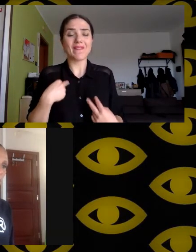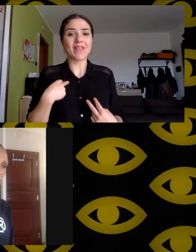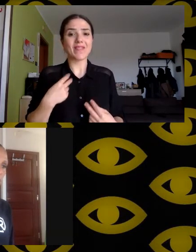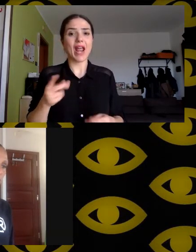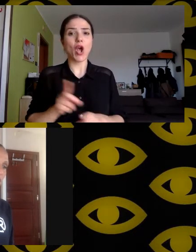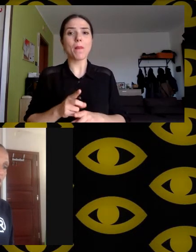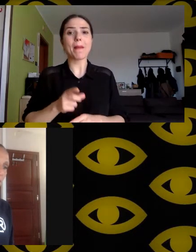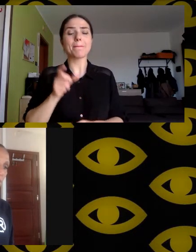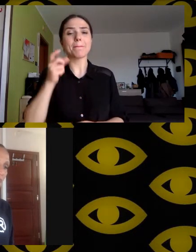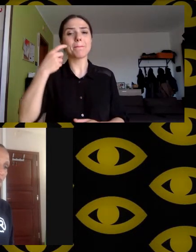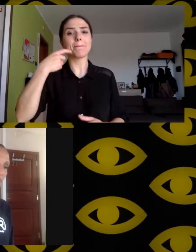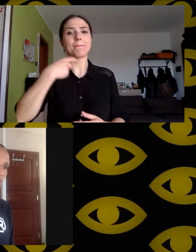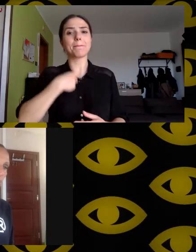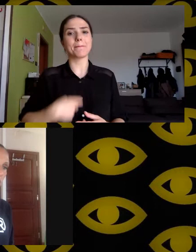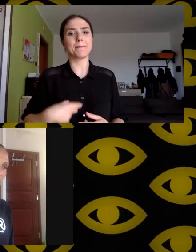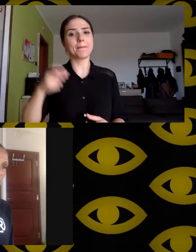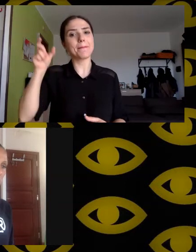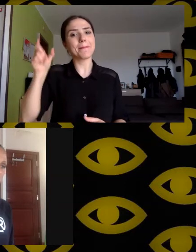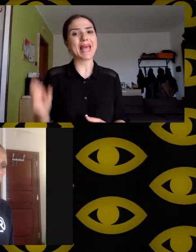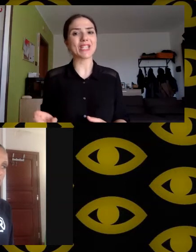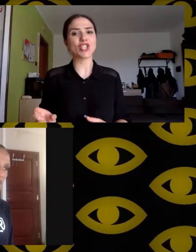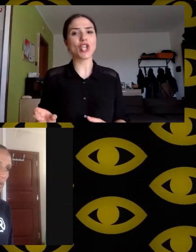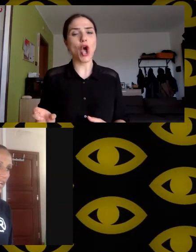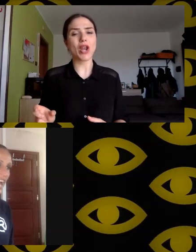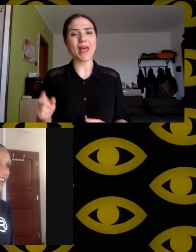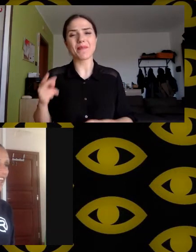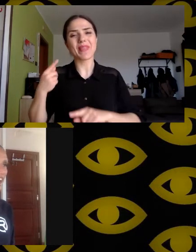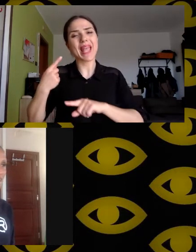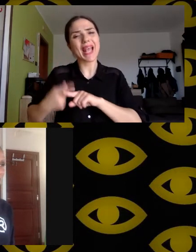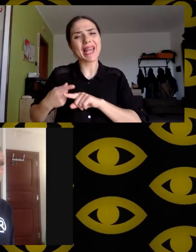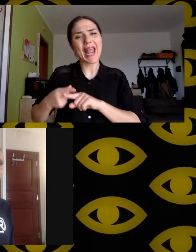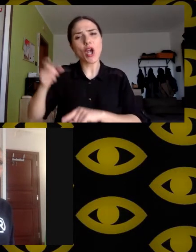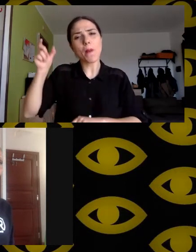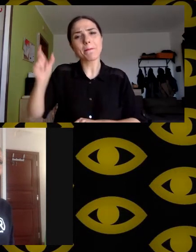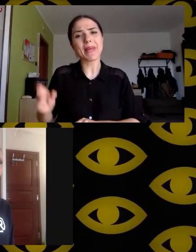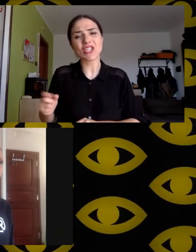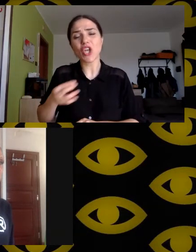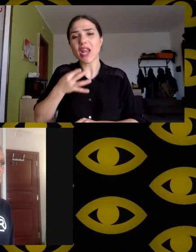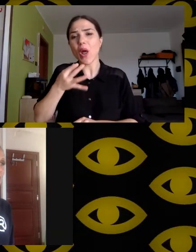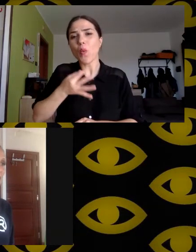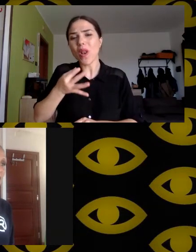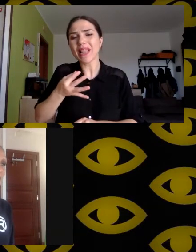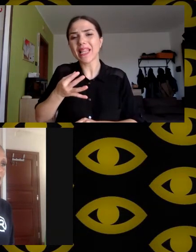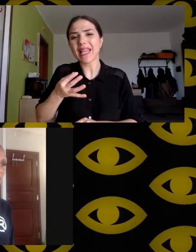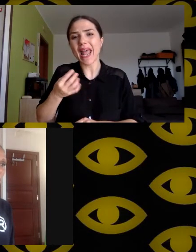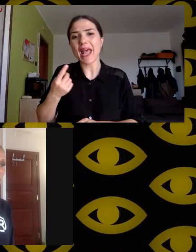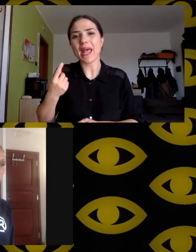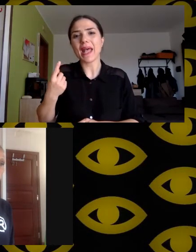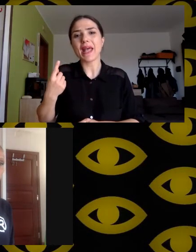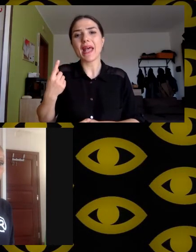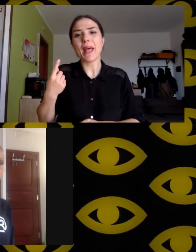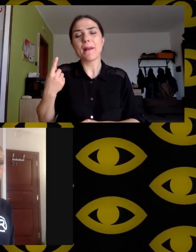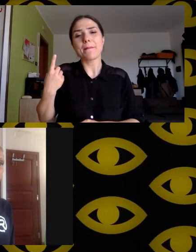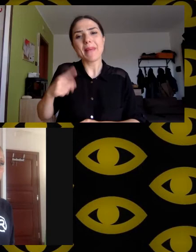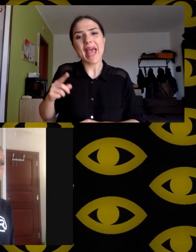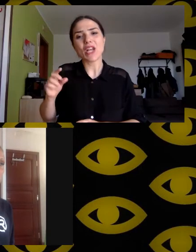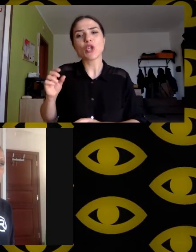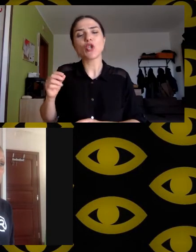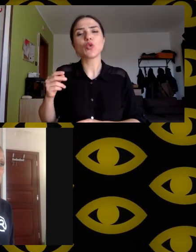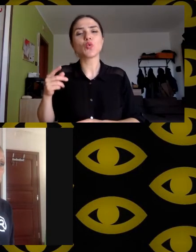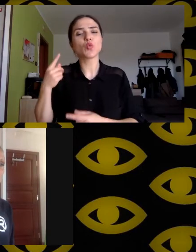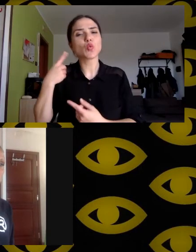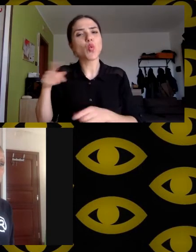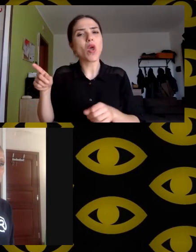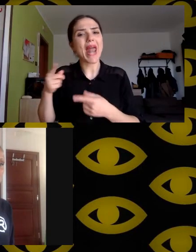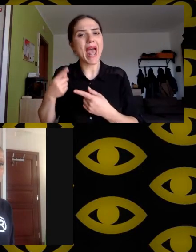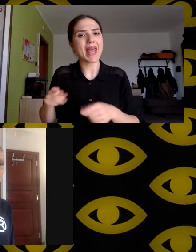greco persona, vuol dire per sonar, cioè risuonare attraverso, e quindi e in realtà è una scocca, è qualcosa che